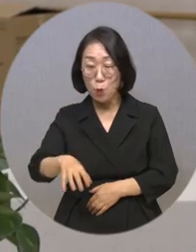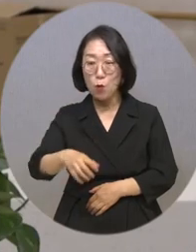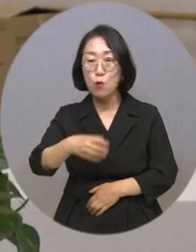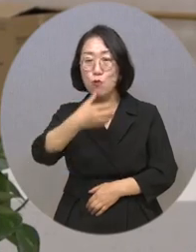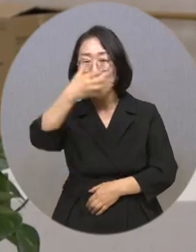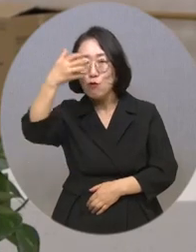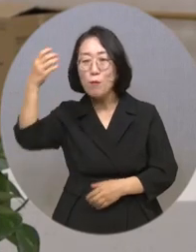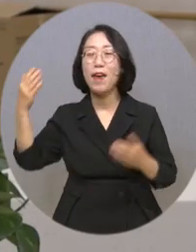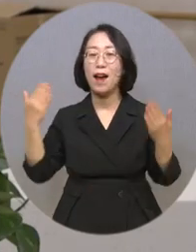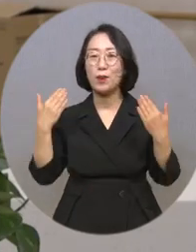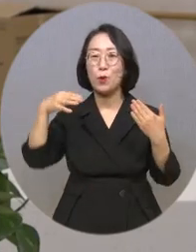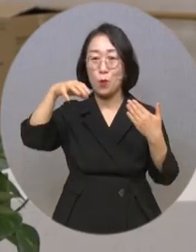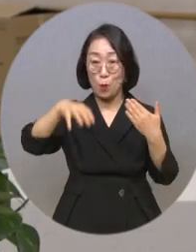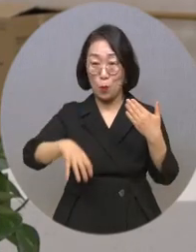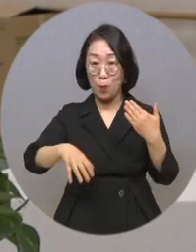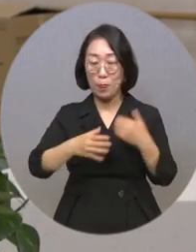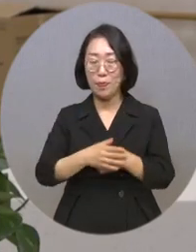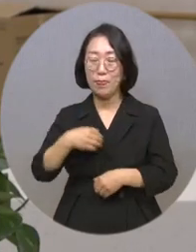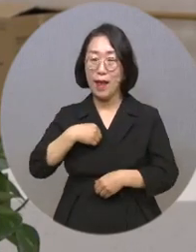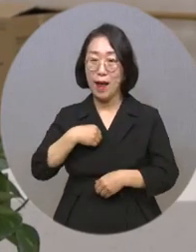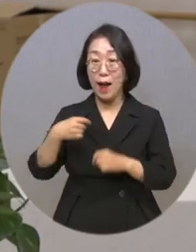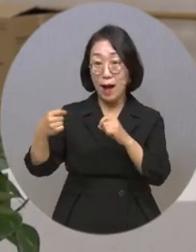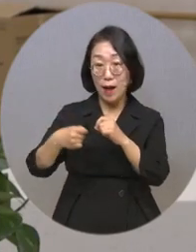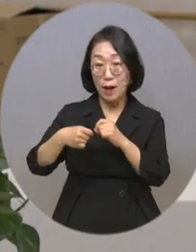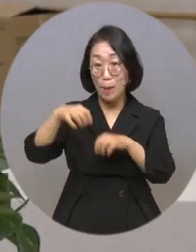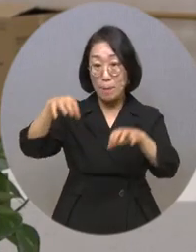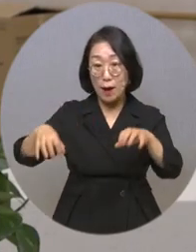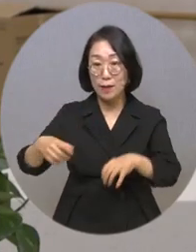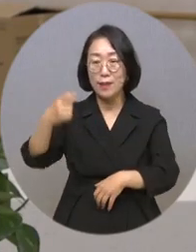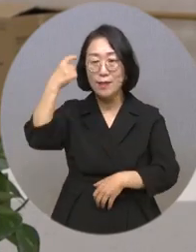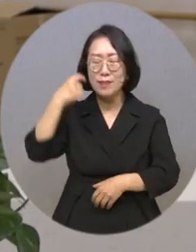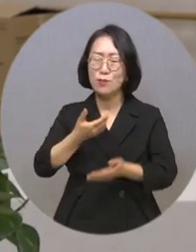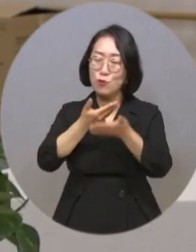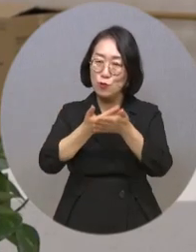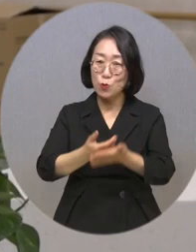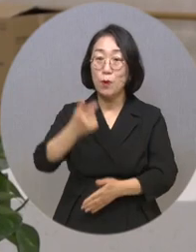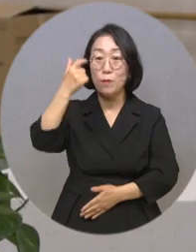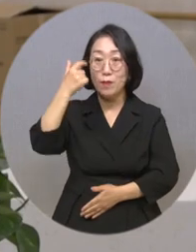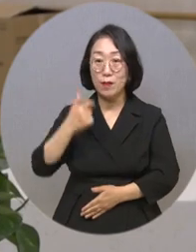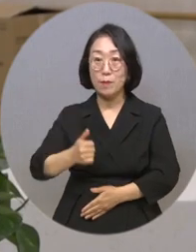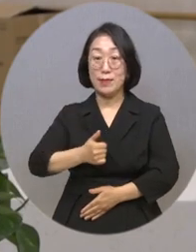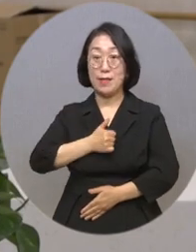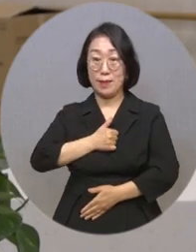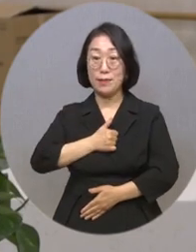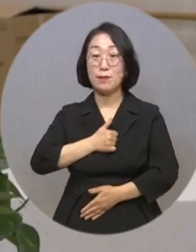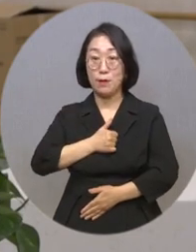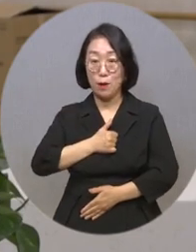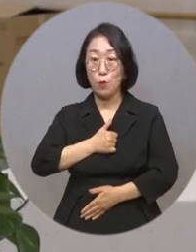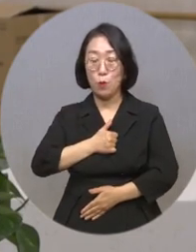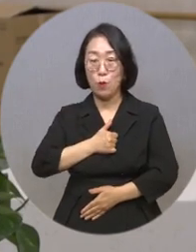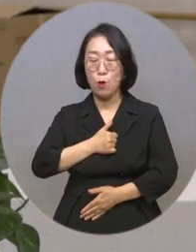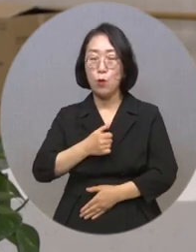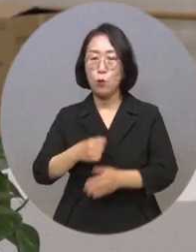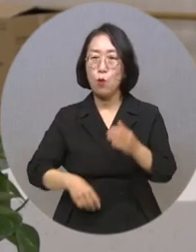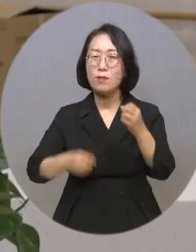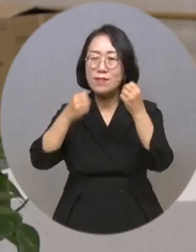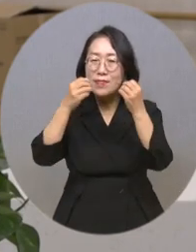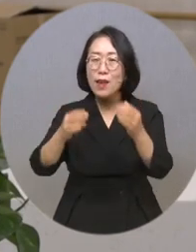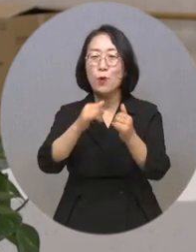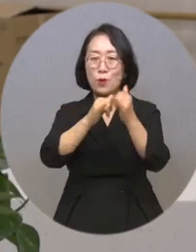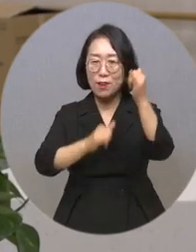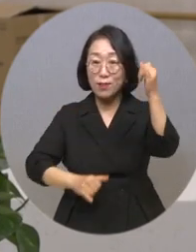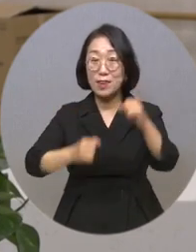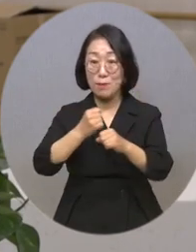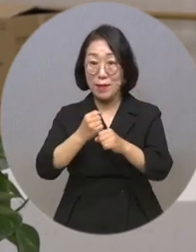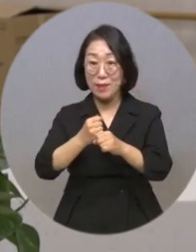학교. 자신들이 살고 있는 마을의 소중함을 느끼며 자긍심을 갖고 또 한편의 역사를 만들어갈